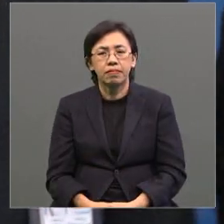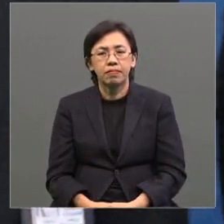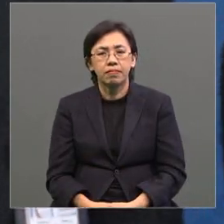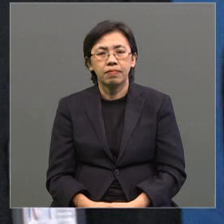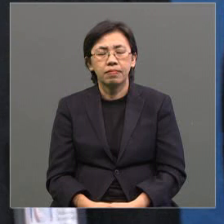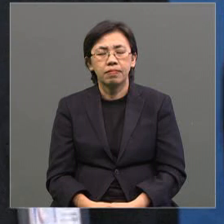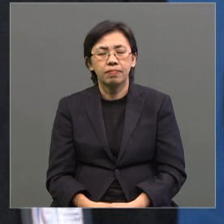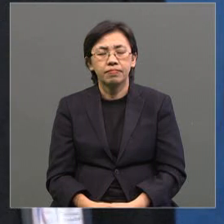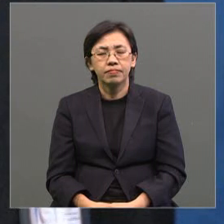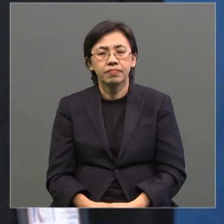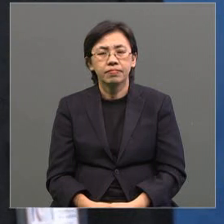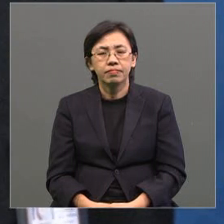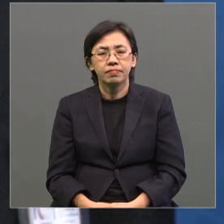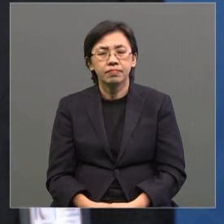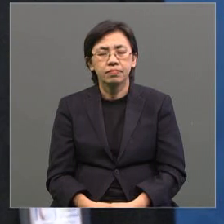ส่ง